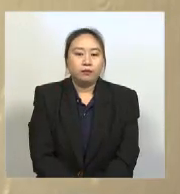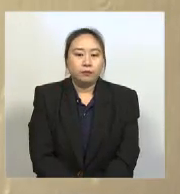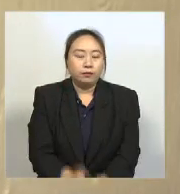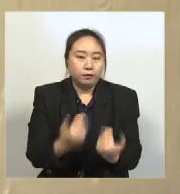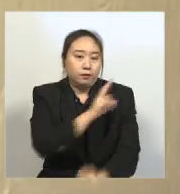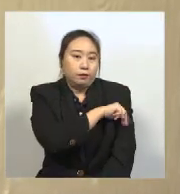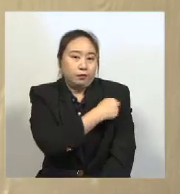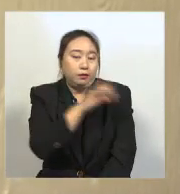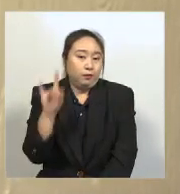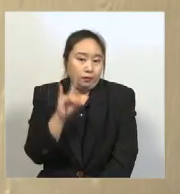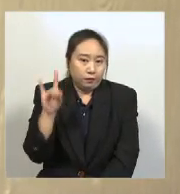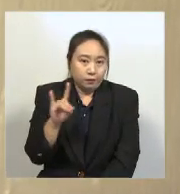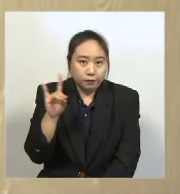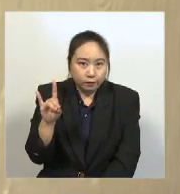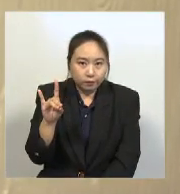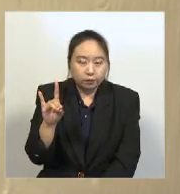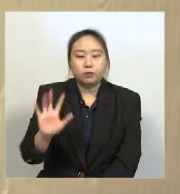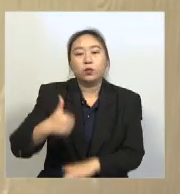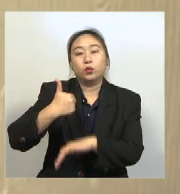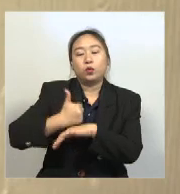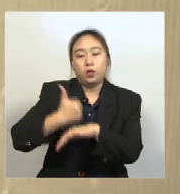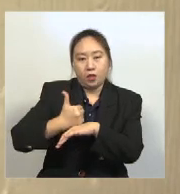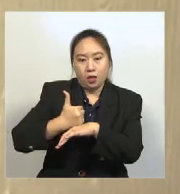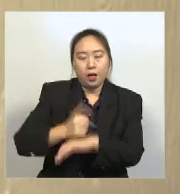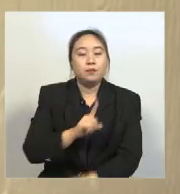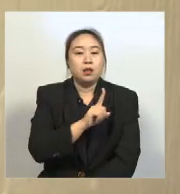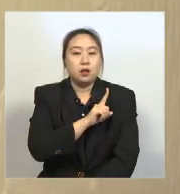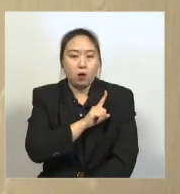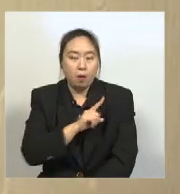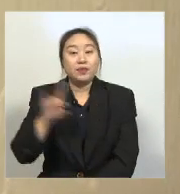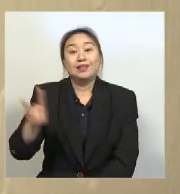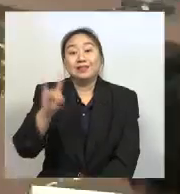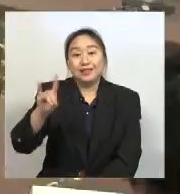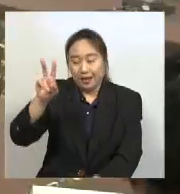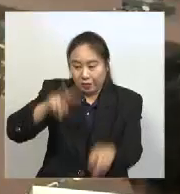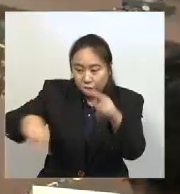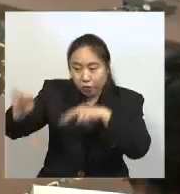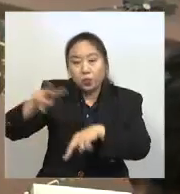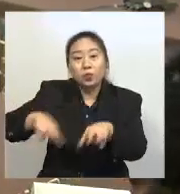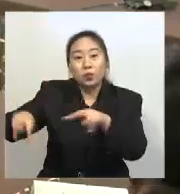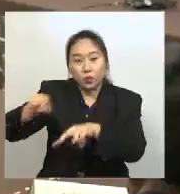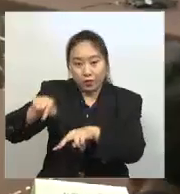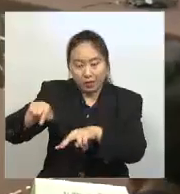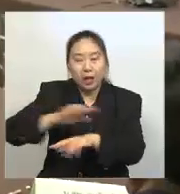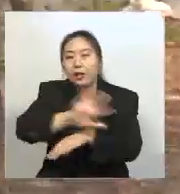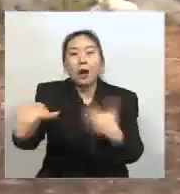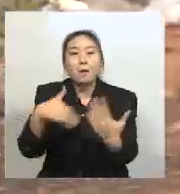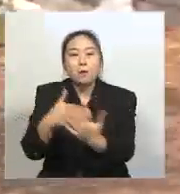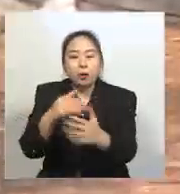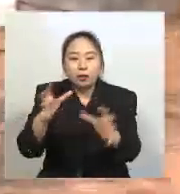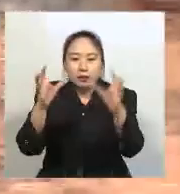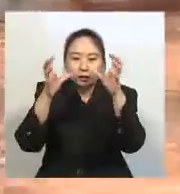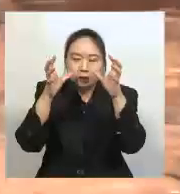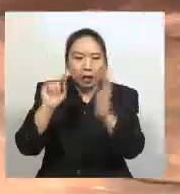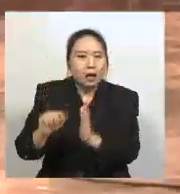สัตวแพทย์พัทรพลมณีอ่อนซึ่งเป็นหัวหน้ากลุ่มงานจัดการสุขภาพสัตว์ป่าก็บอกนะคะว่าเสือโคร่งทั้งหมดมีภาวะเ